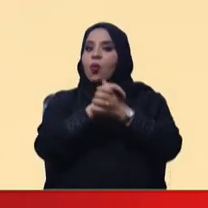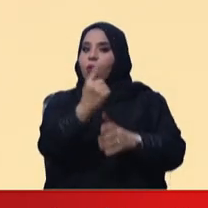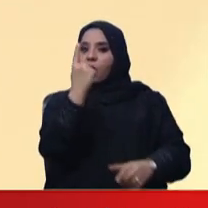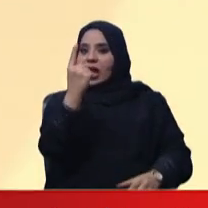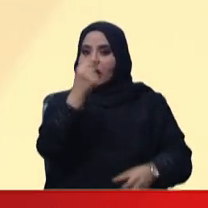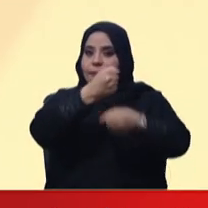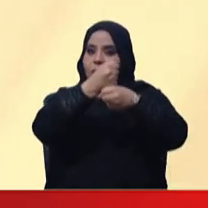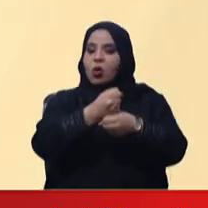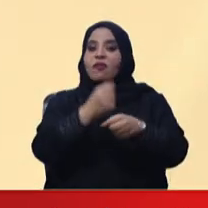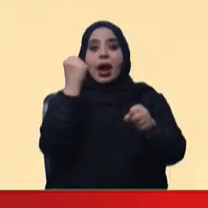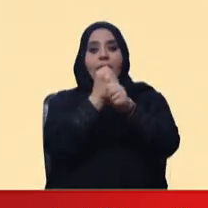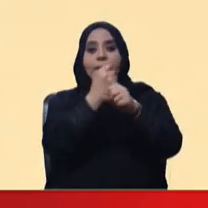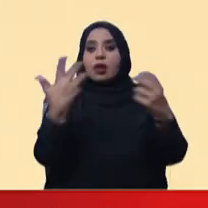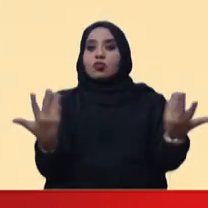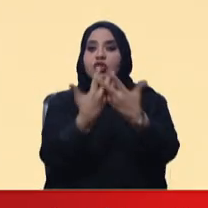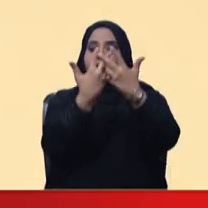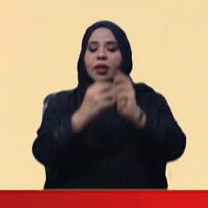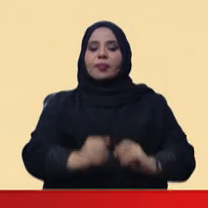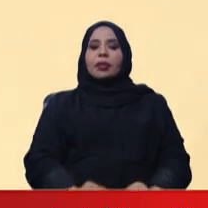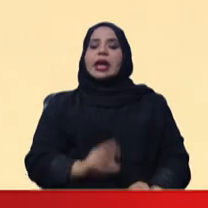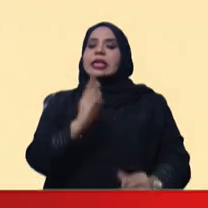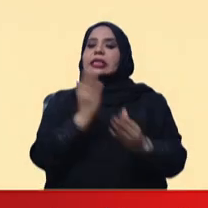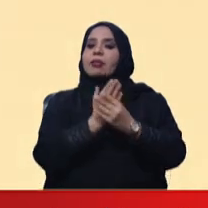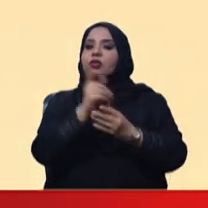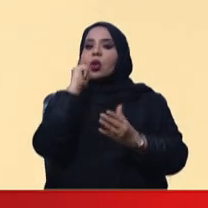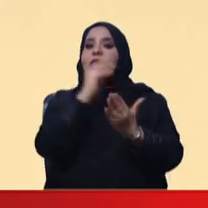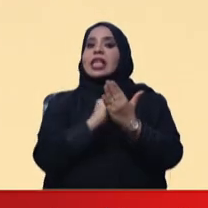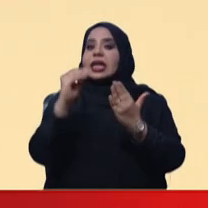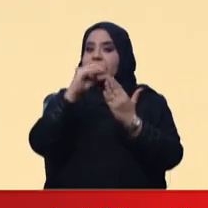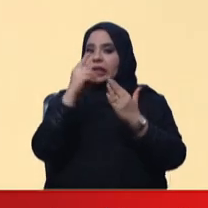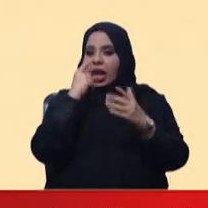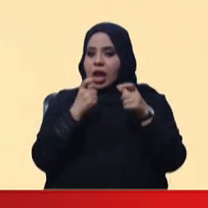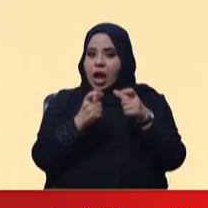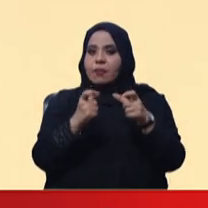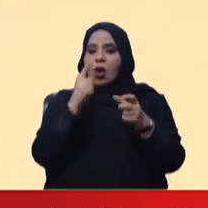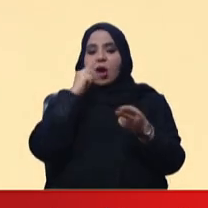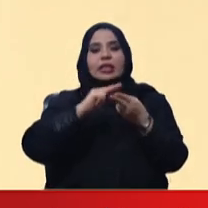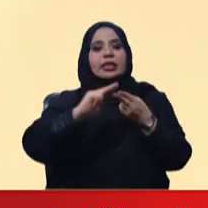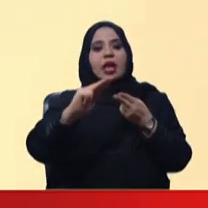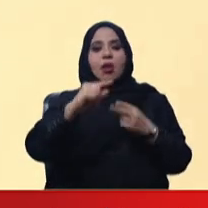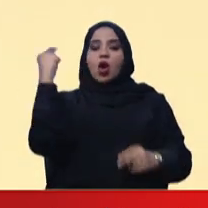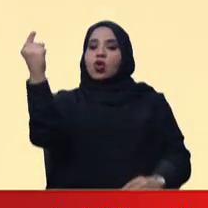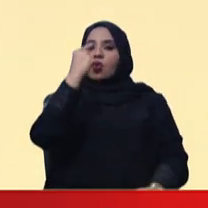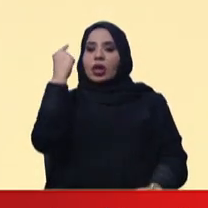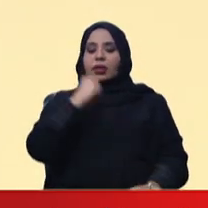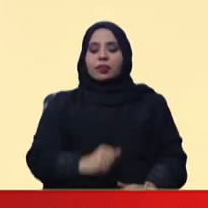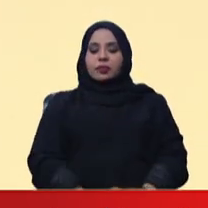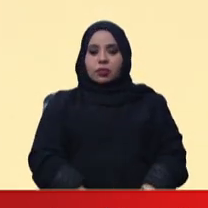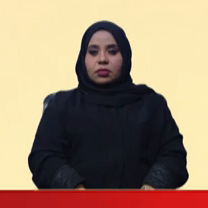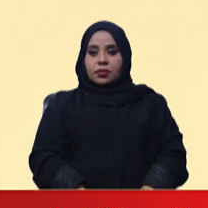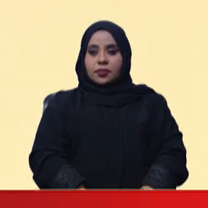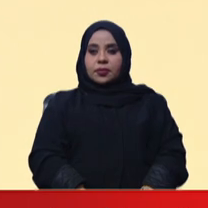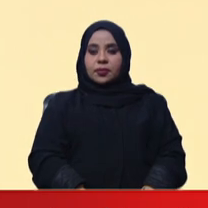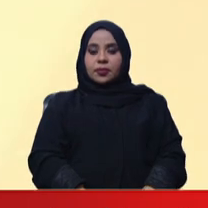هناك عمل مشترك لتعزيز الأمن والسلم الأقليميين